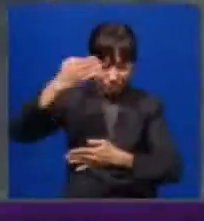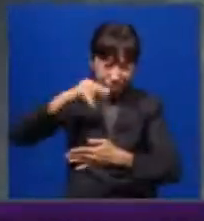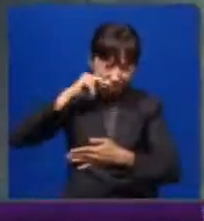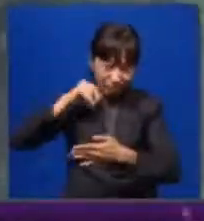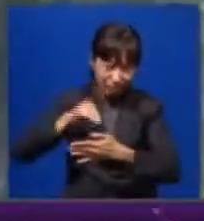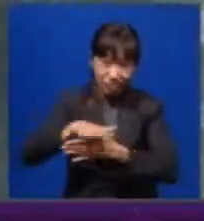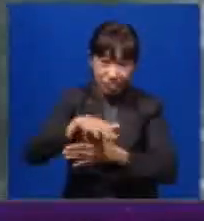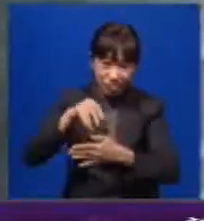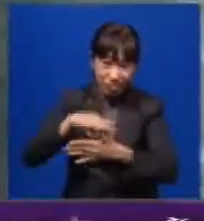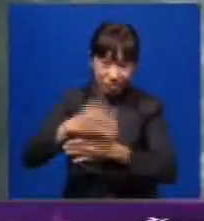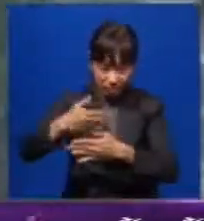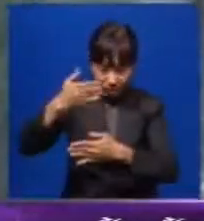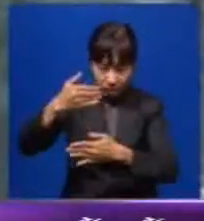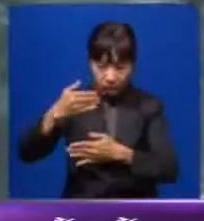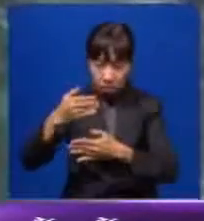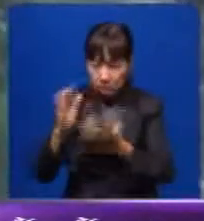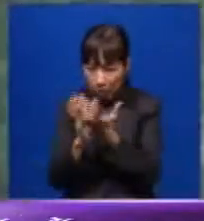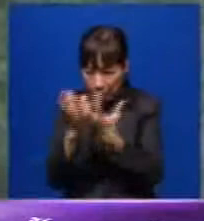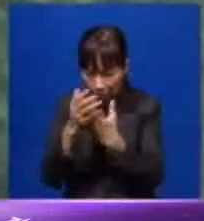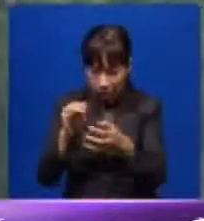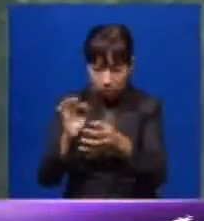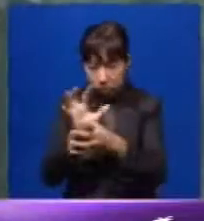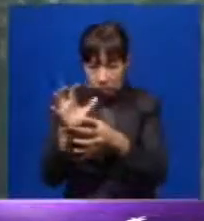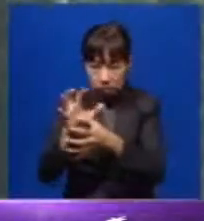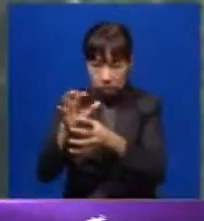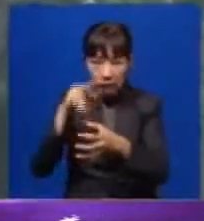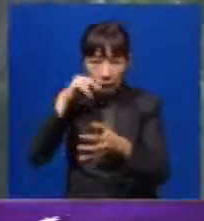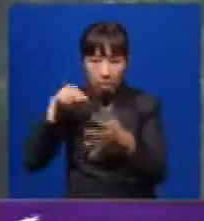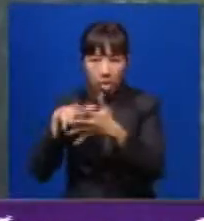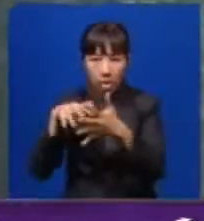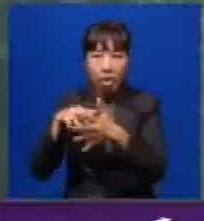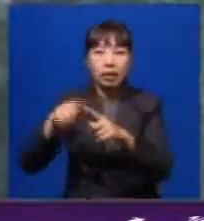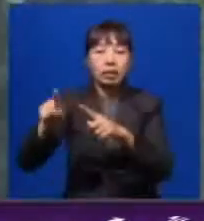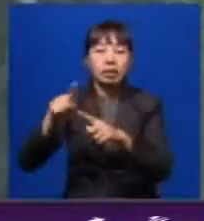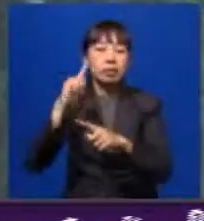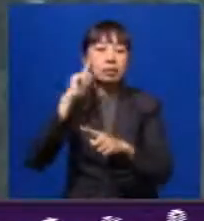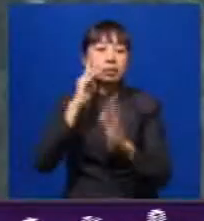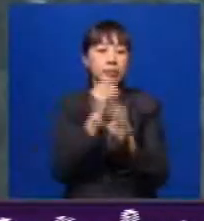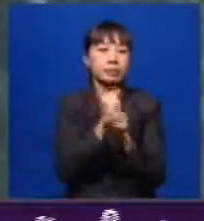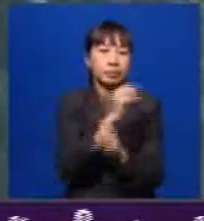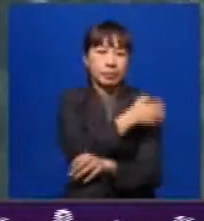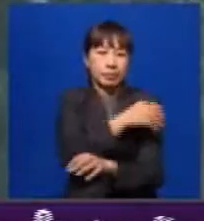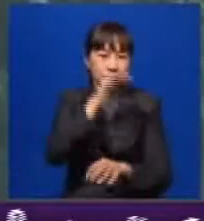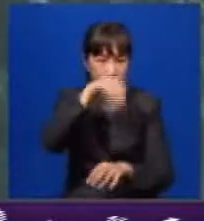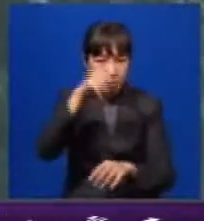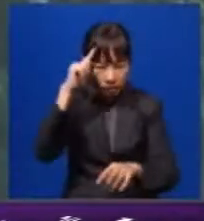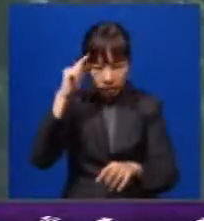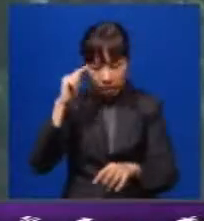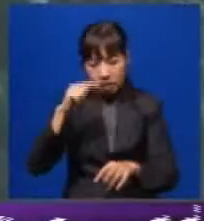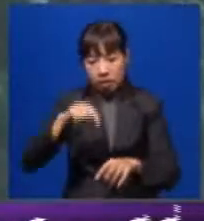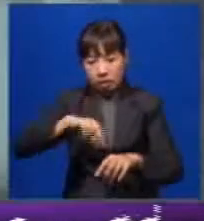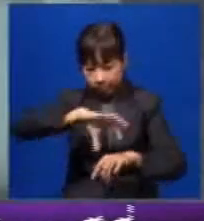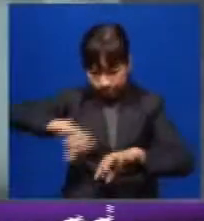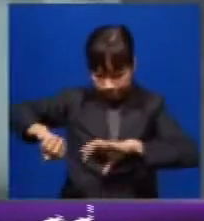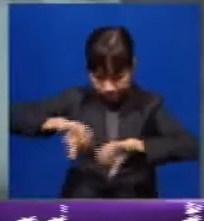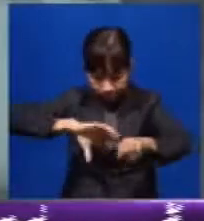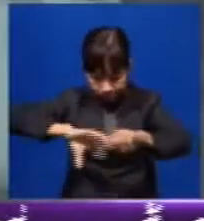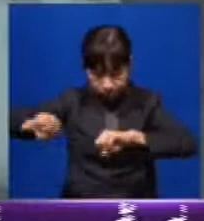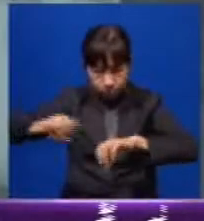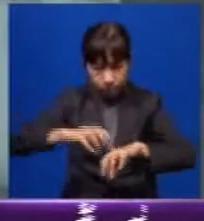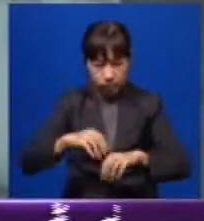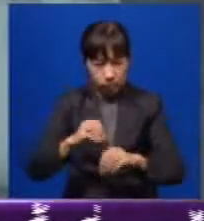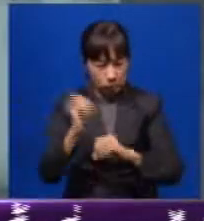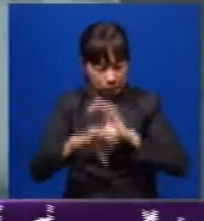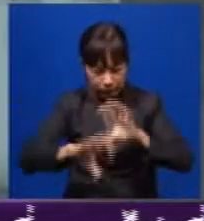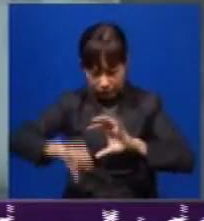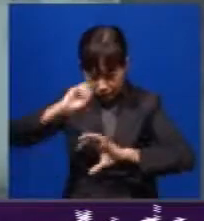บาณครเชียใหม่ก็ระดมเจนทีหรือผักตบชวานะคะ แล้วก็เก็บกู้เรื่องของขยะต่างๆที่ไปอุดตันเอาออก